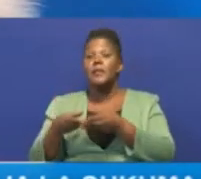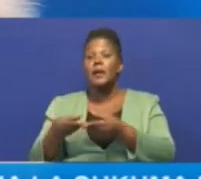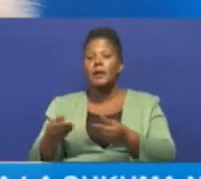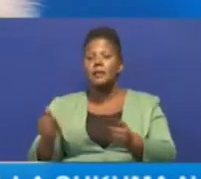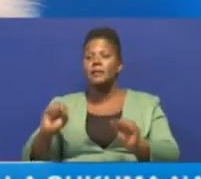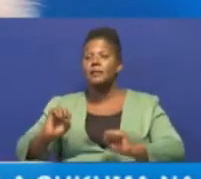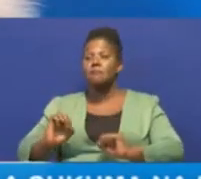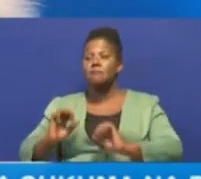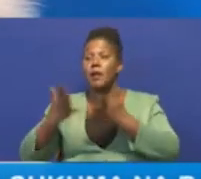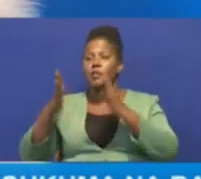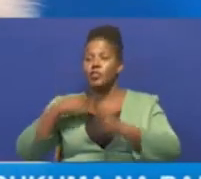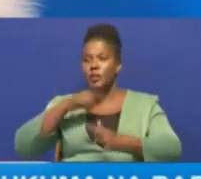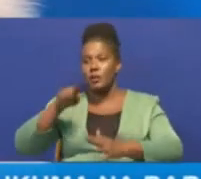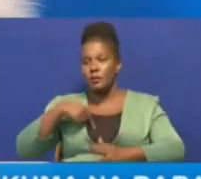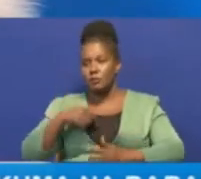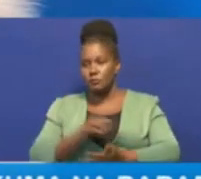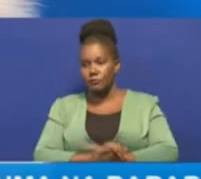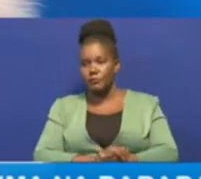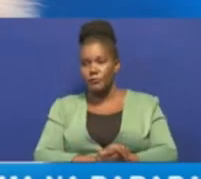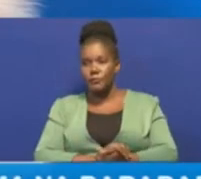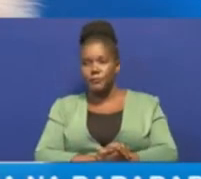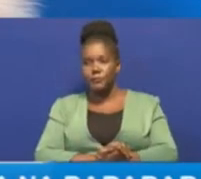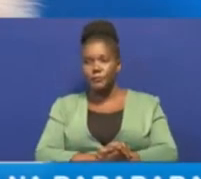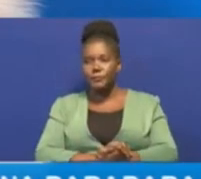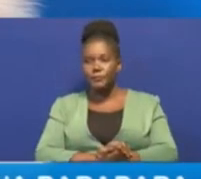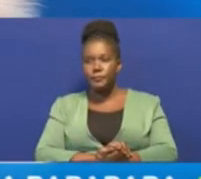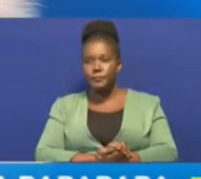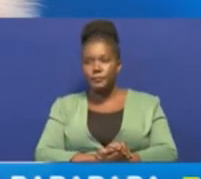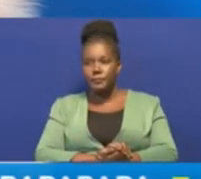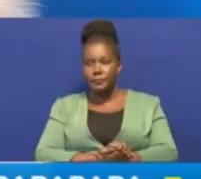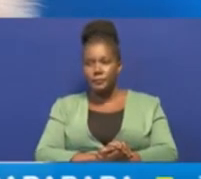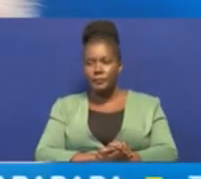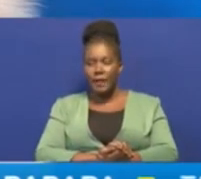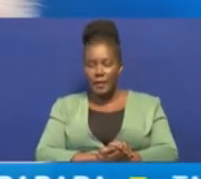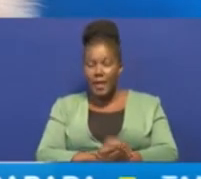tuna deal na mambo ya fedha na inaenda kuaffect nidhamu yetu ya fedha.